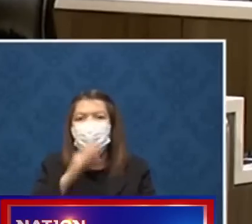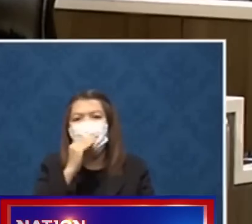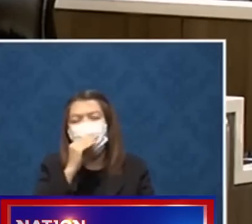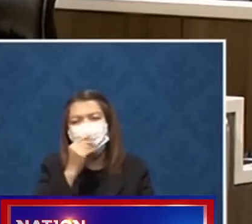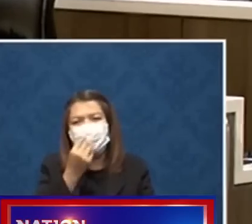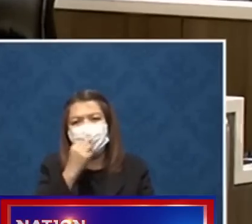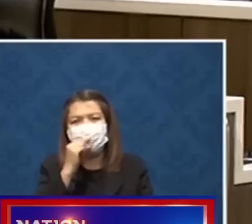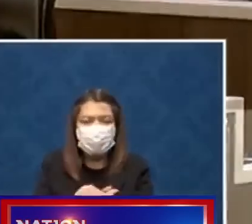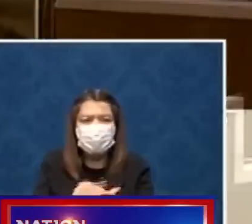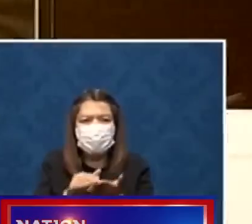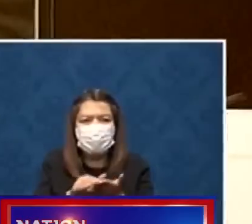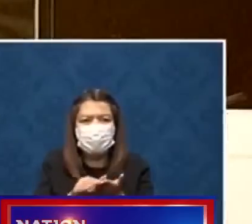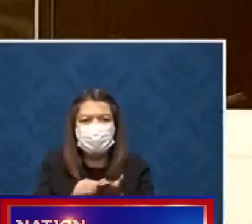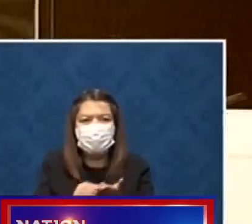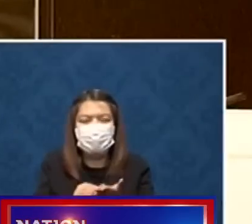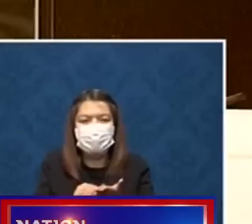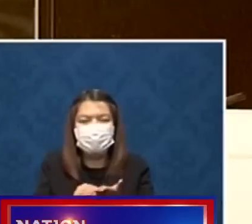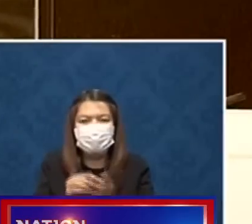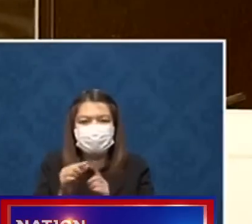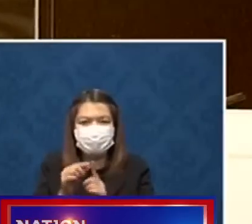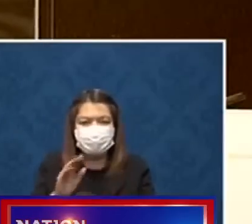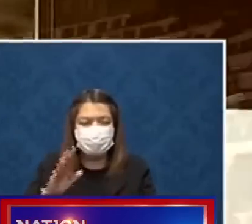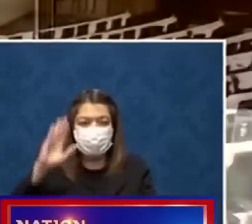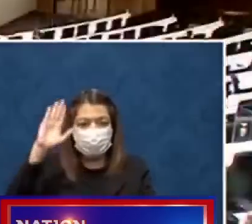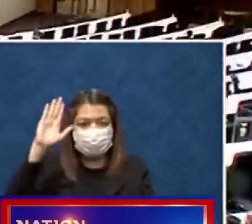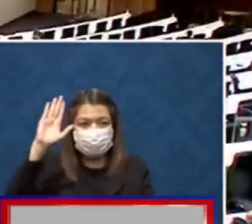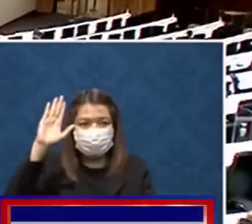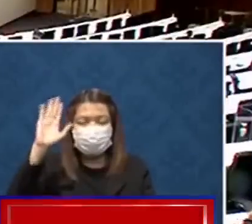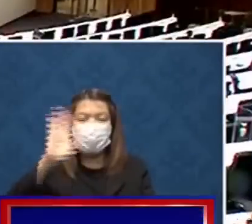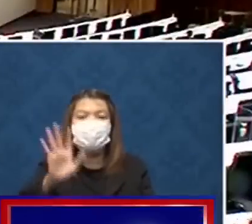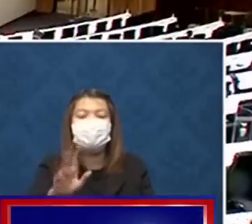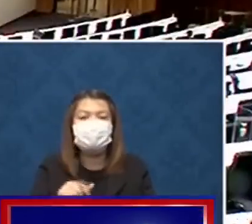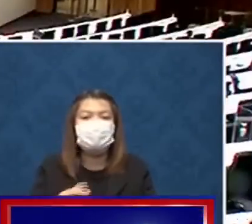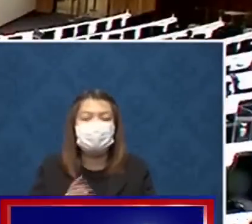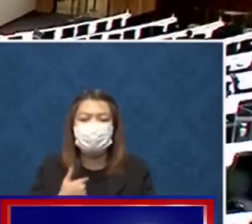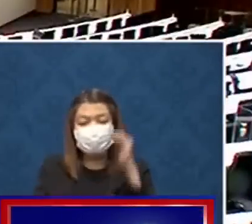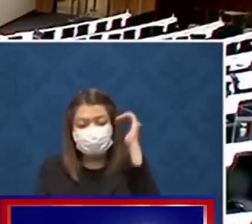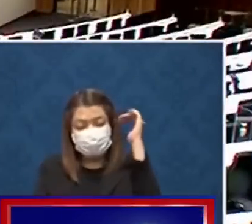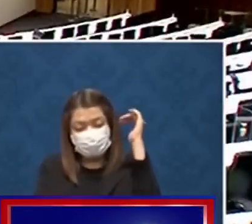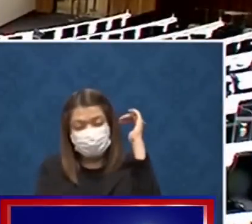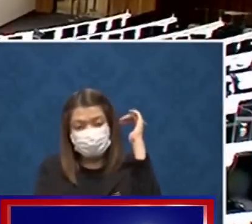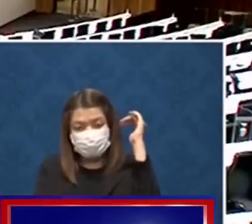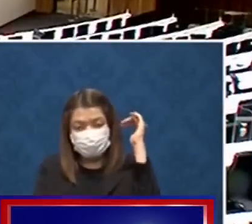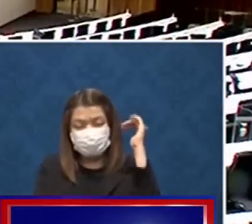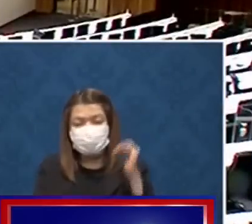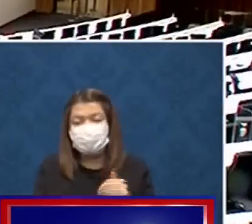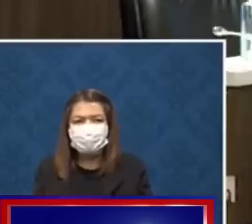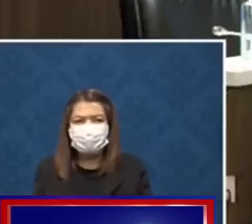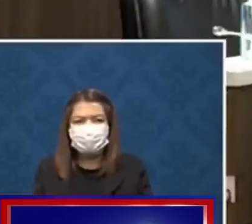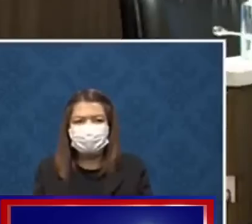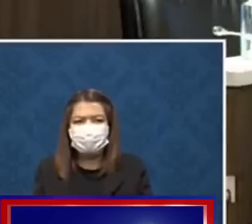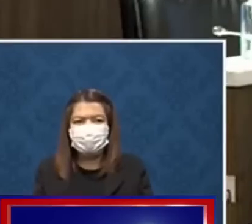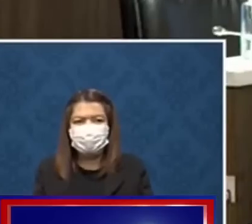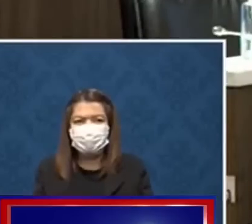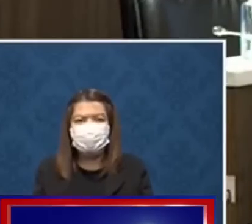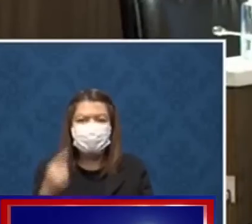งคะ กับเรียนท่านประธานครับ ไม่ต้องประท้วงแล้วครับเดี๋ยวประธานวินิจฉัยเอง ผมประท้วงกับข้อ69ครับที่ท่